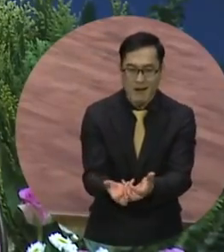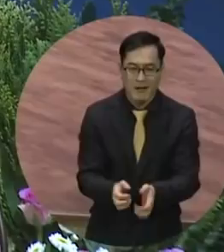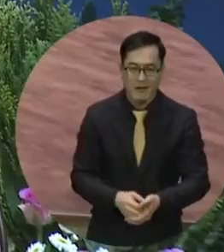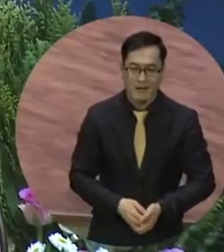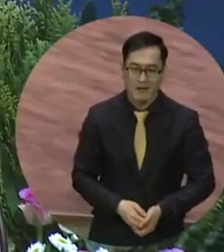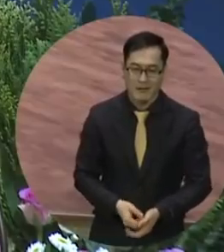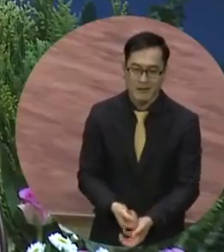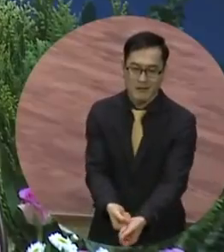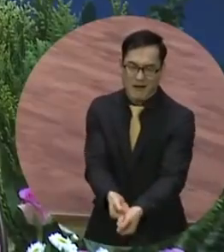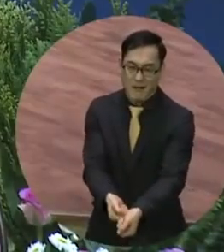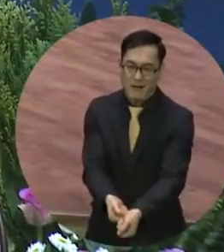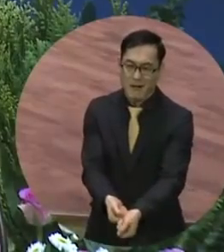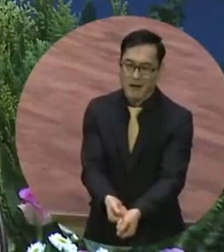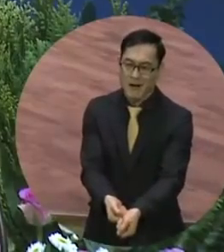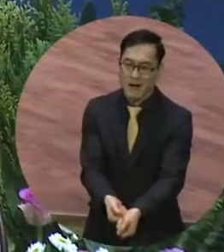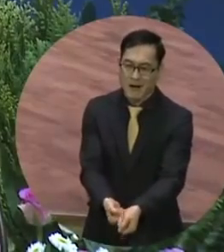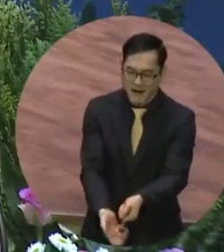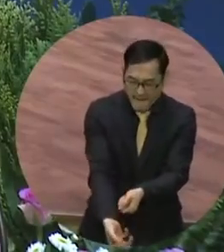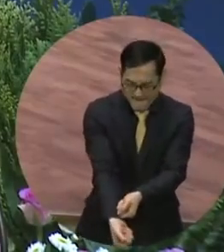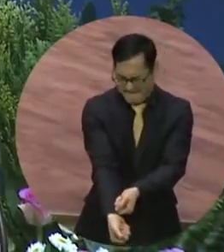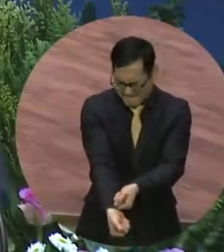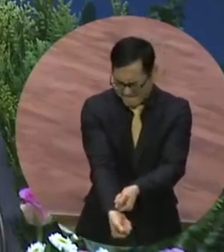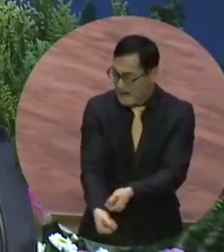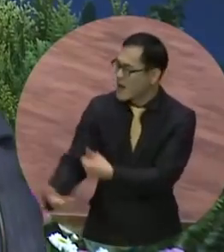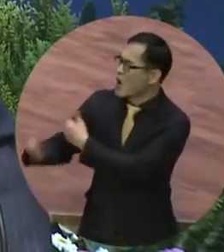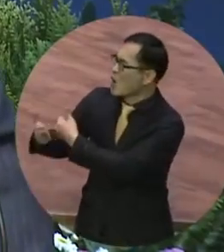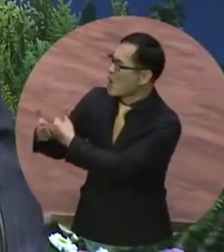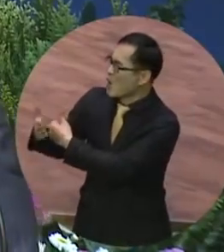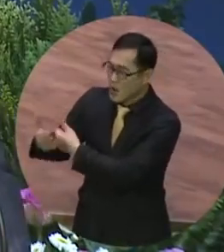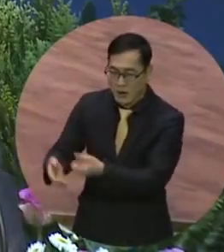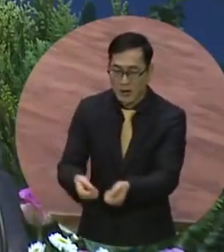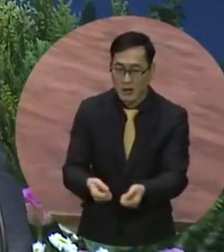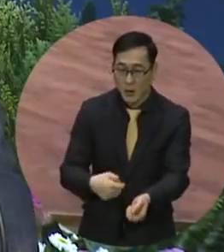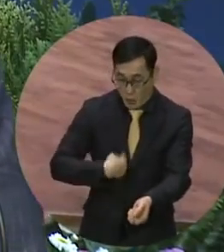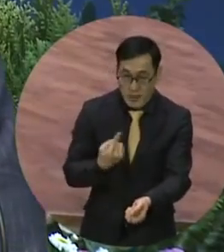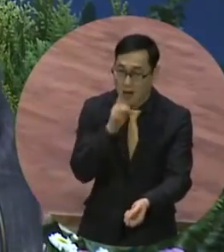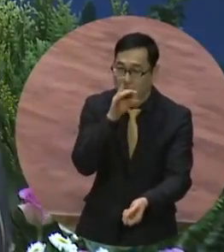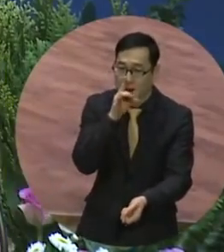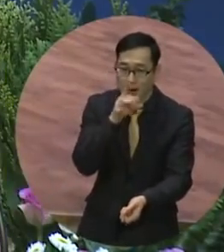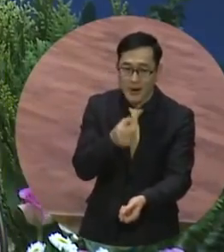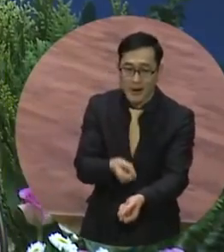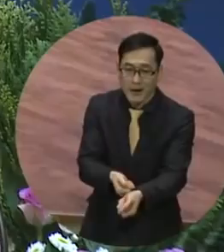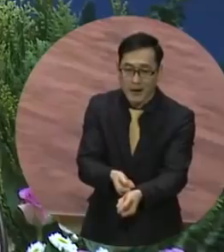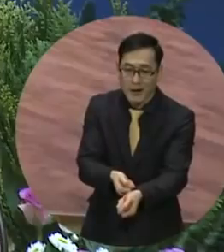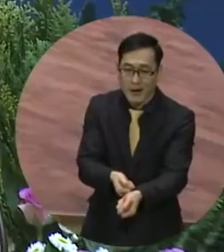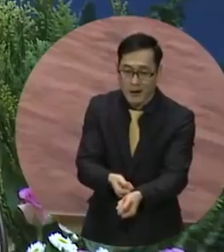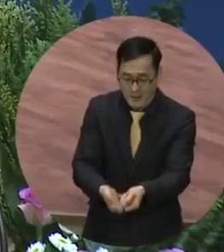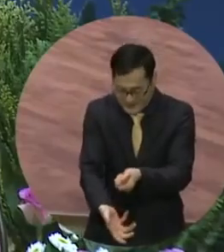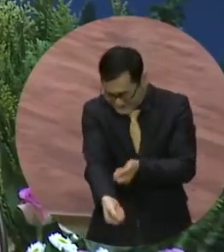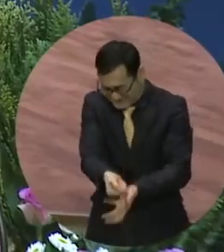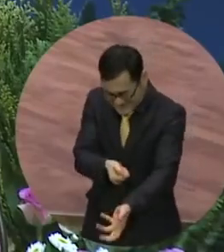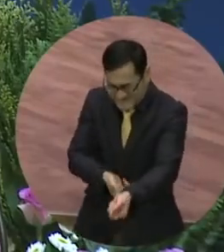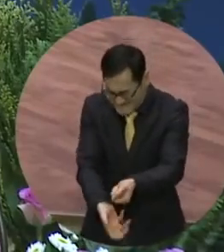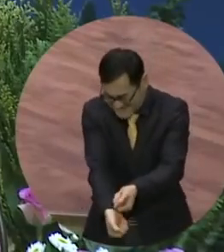그 물을 들 수가 없어. 들 수가 없어. 11절에 보면 이렇게 잡은 물고기가 뭐라